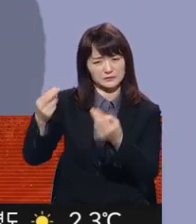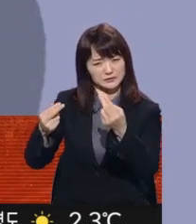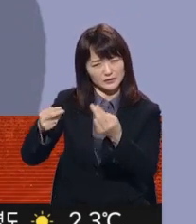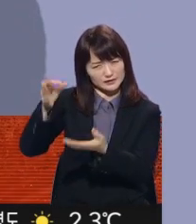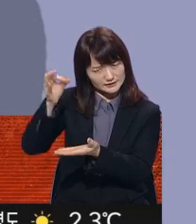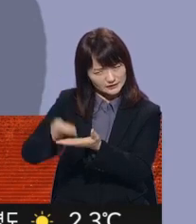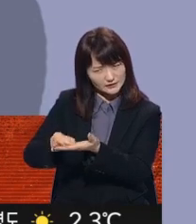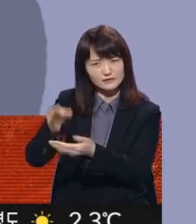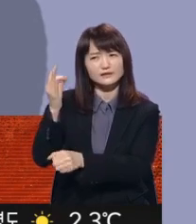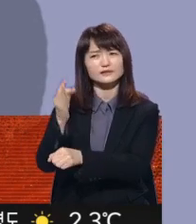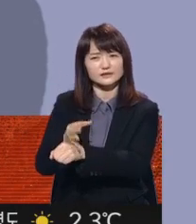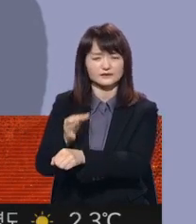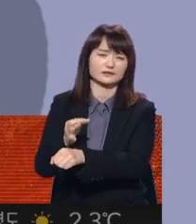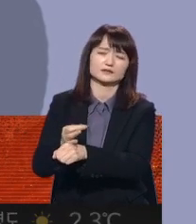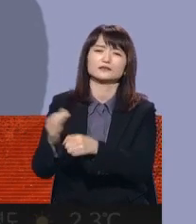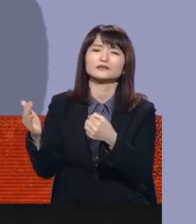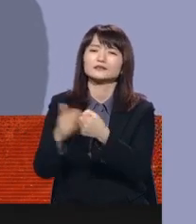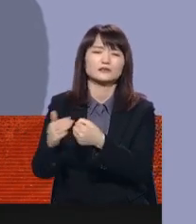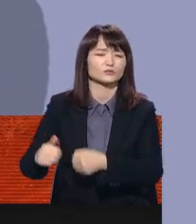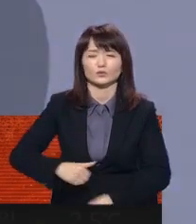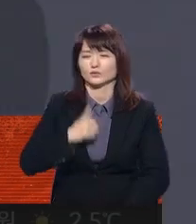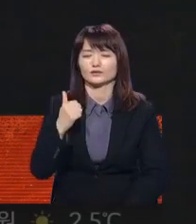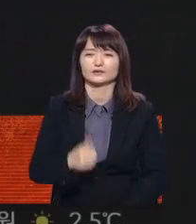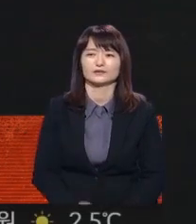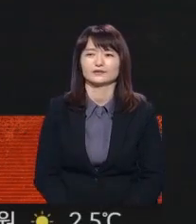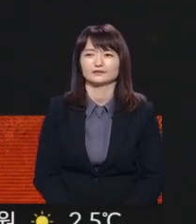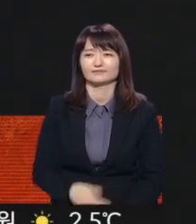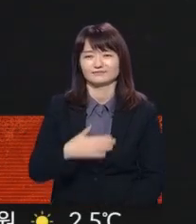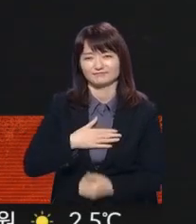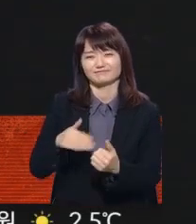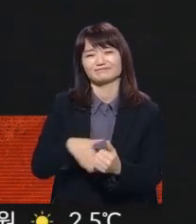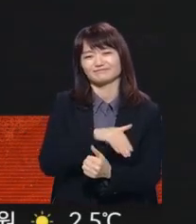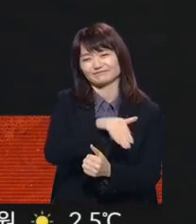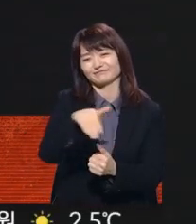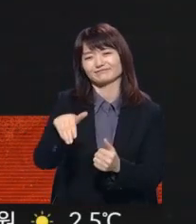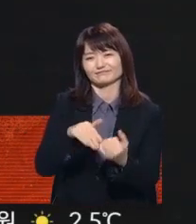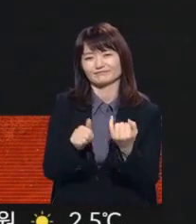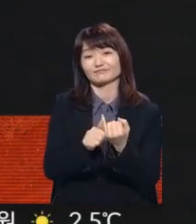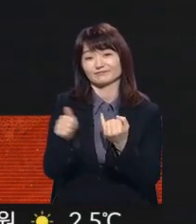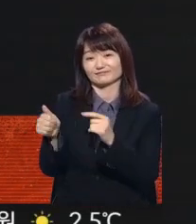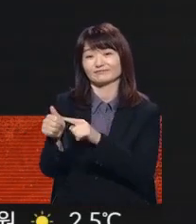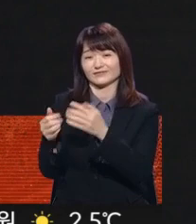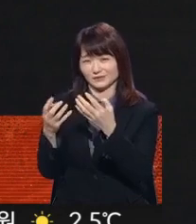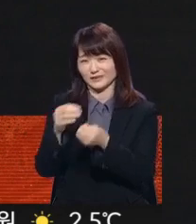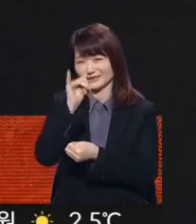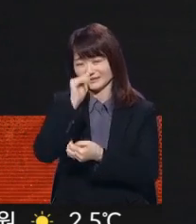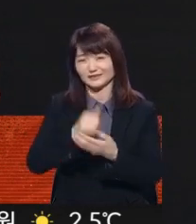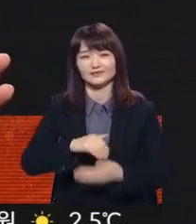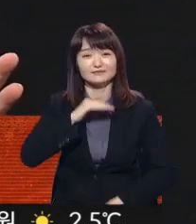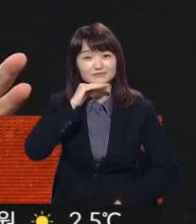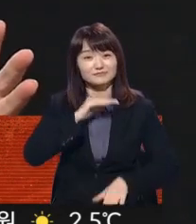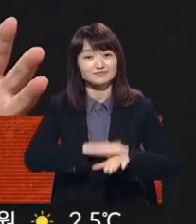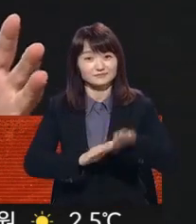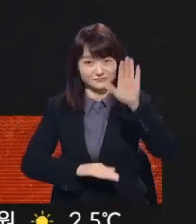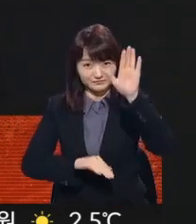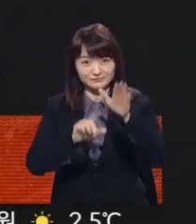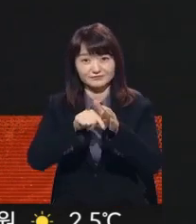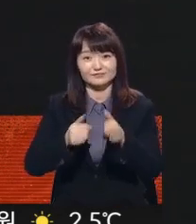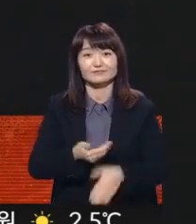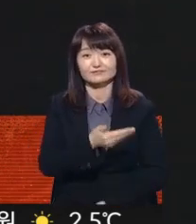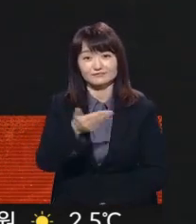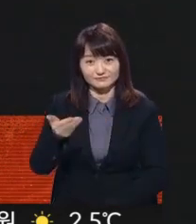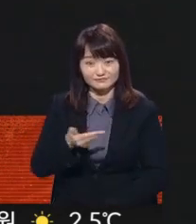상한다는 사연입니다. 아우, 제 주변에도 저런 남자들, 남편들 많습니다. 자, 기다리고 기다리셨던 푸차 핸즈업 타임, 우리